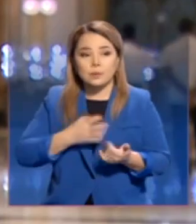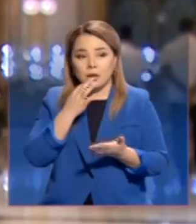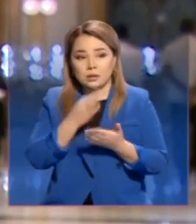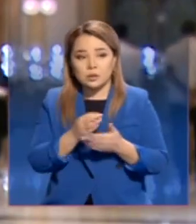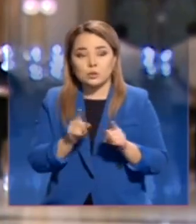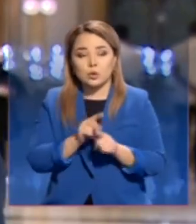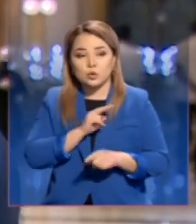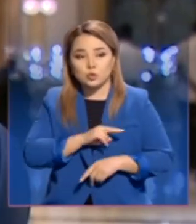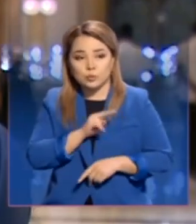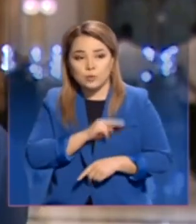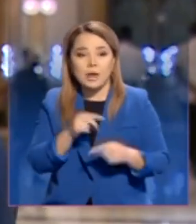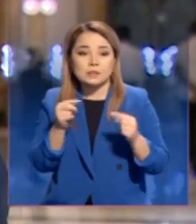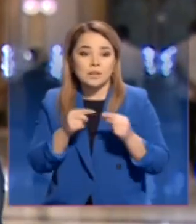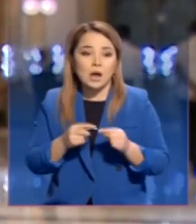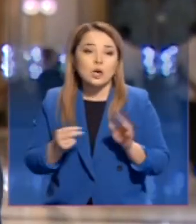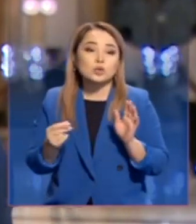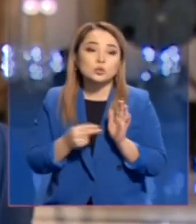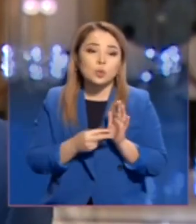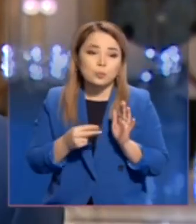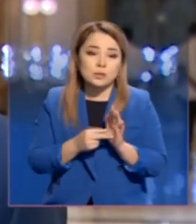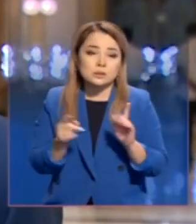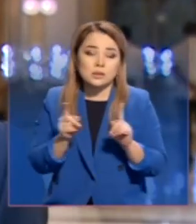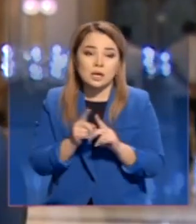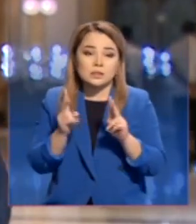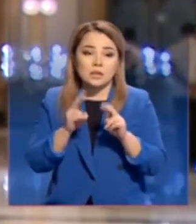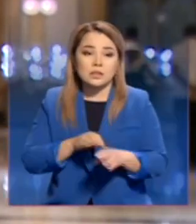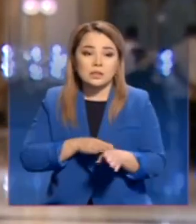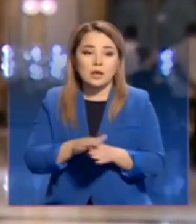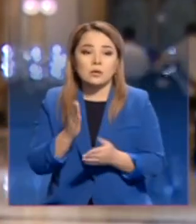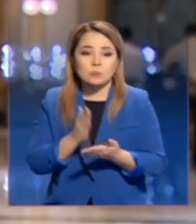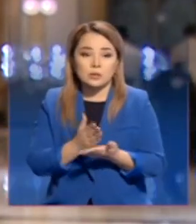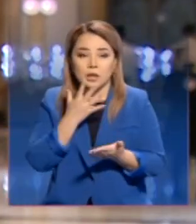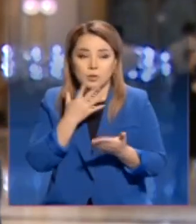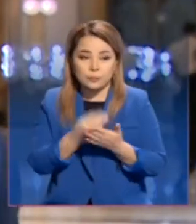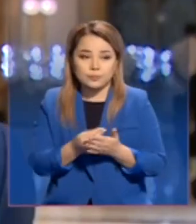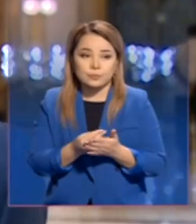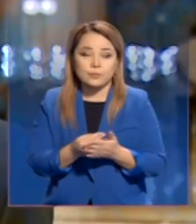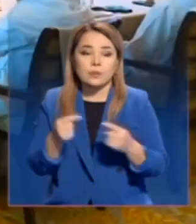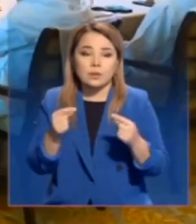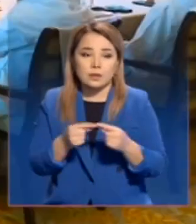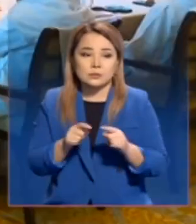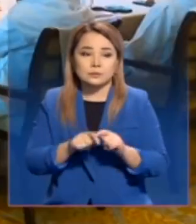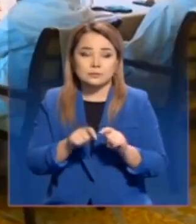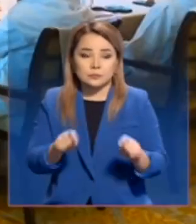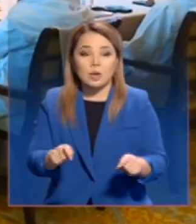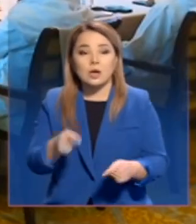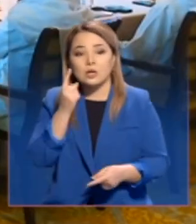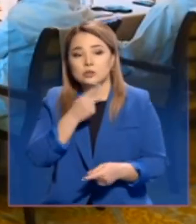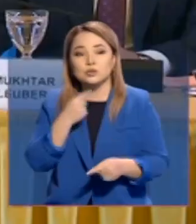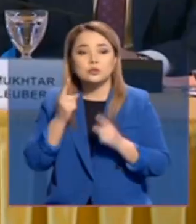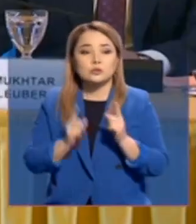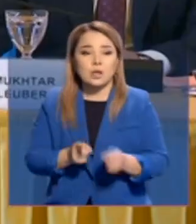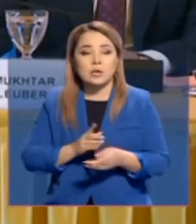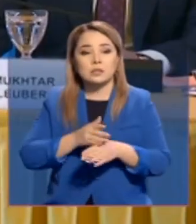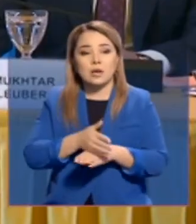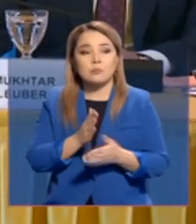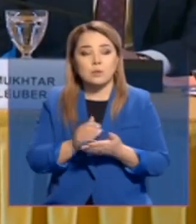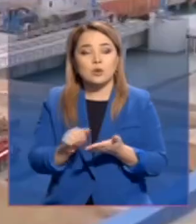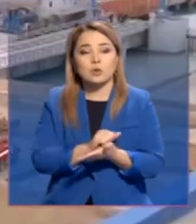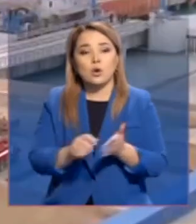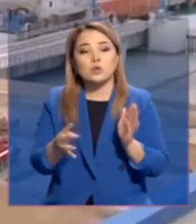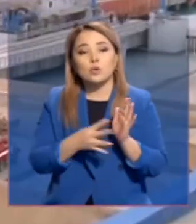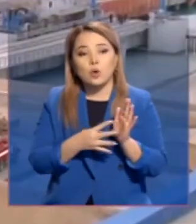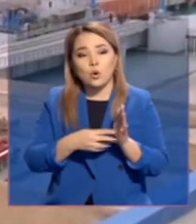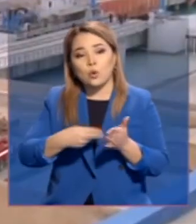мүмкін, бірақ нақты сомасын зерттеу жұмыстарын аяқталған соң белгілейді. Ресми сапар аясында 9 құжатқа қол